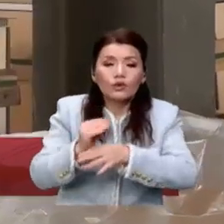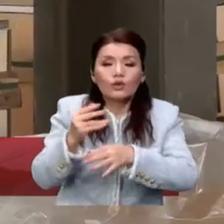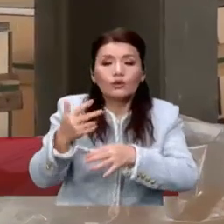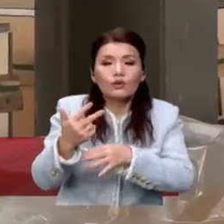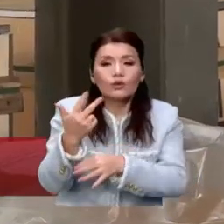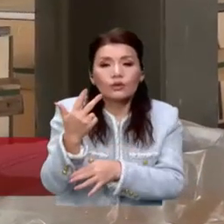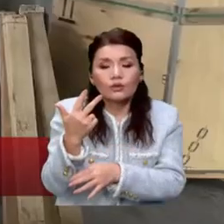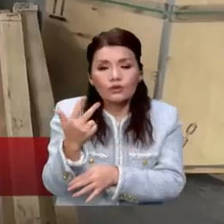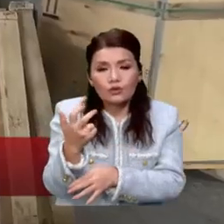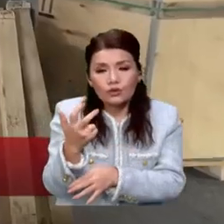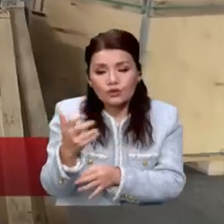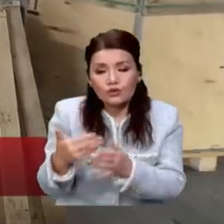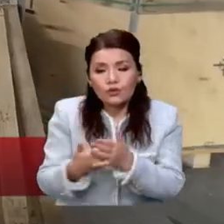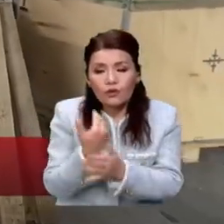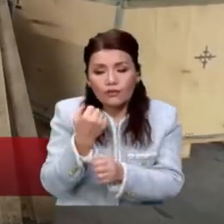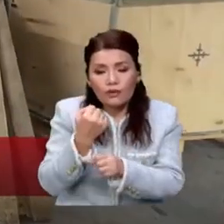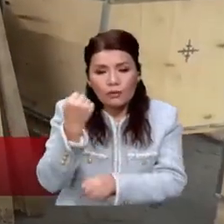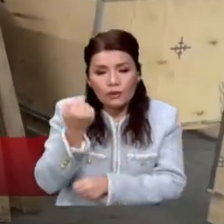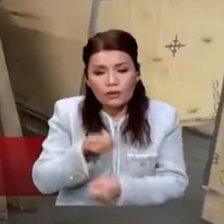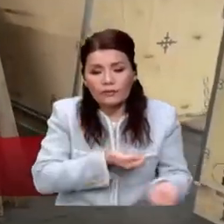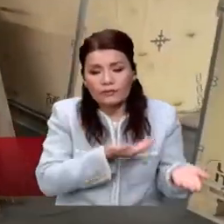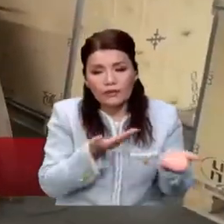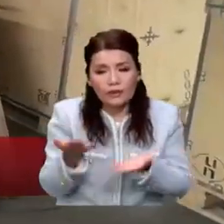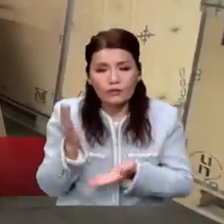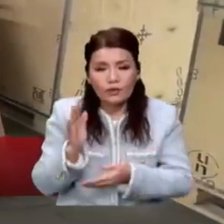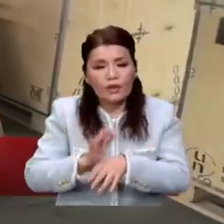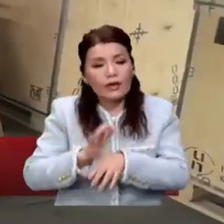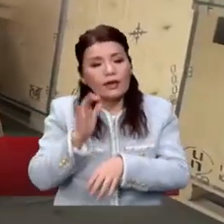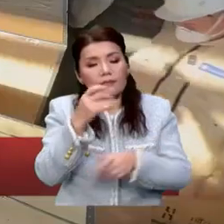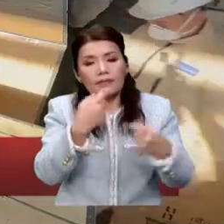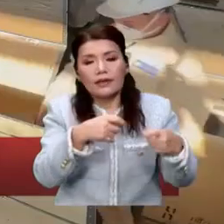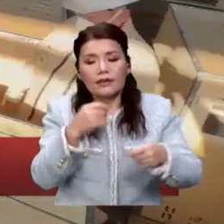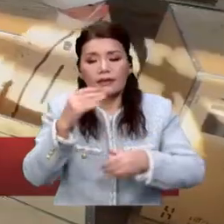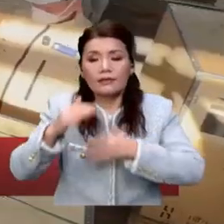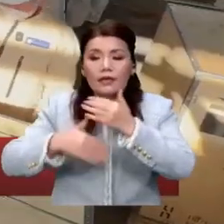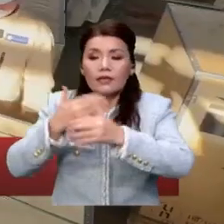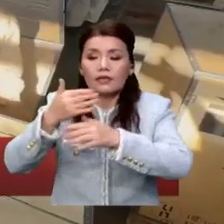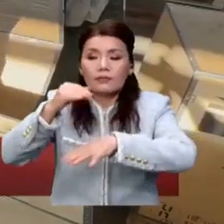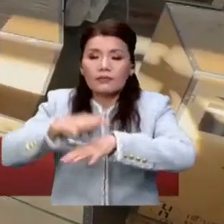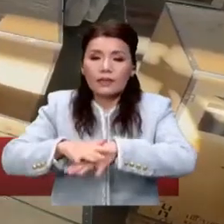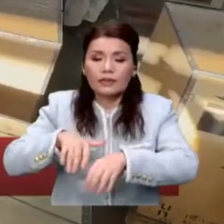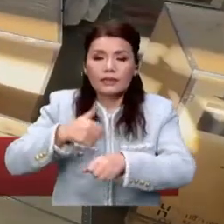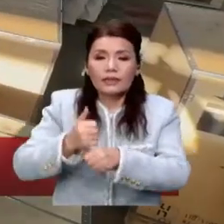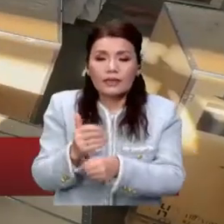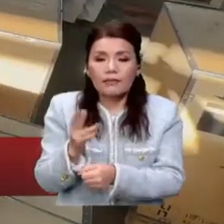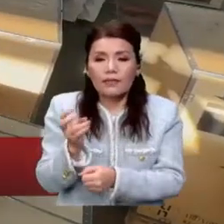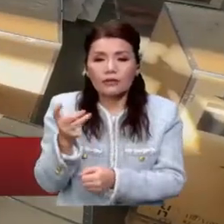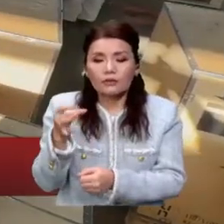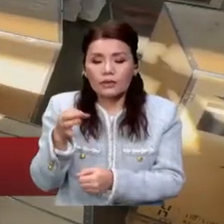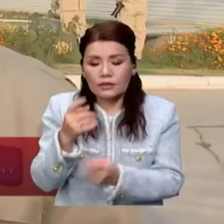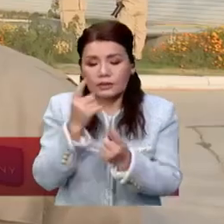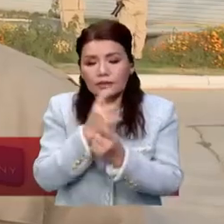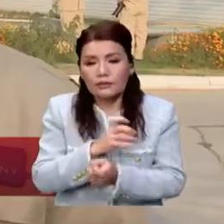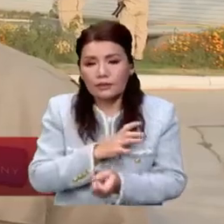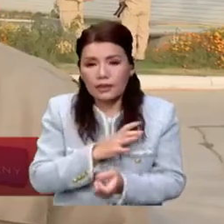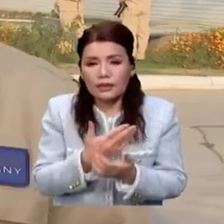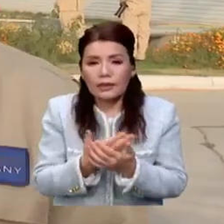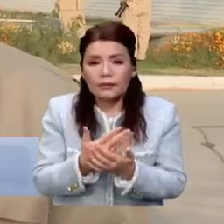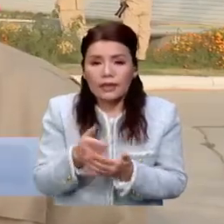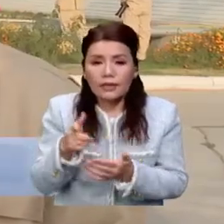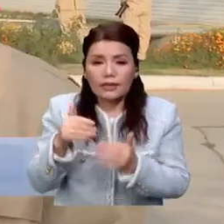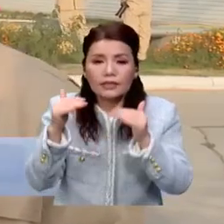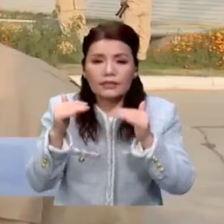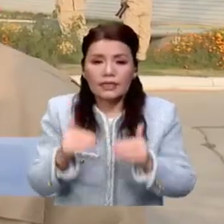жұмыс орны ашылады. Сондай-ақ өнім экспорт ұлғаяды дейді Қазақстанның даму банкінің аға банкері Бақытгүл Бейжанова. Это